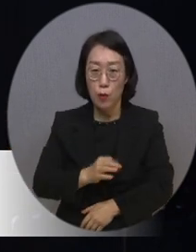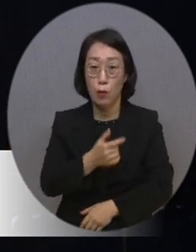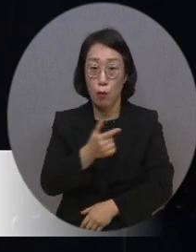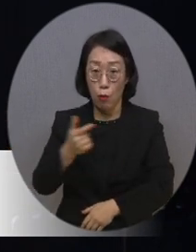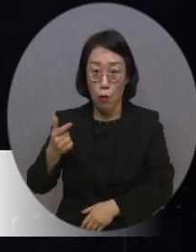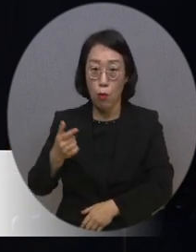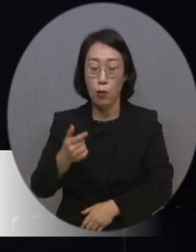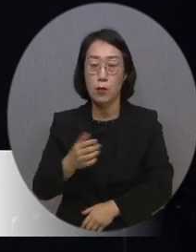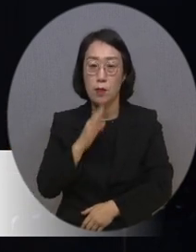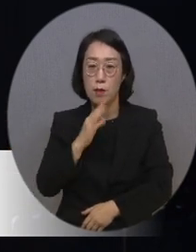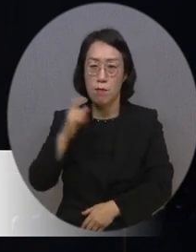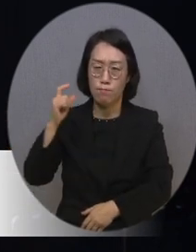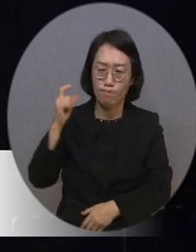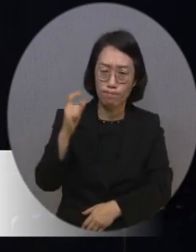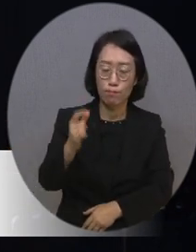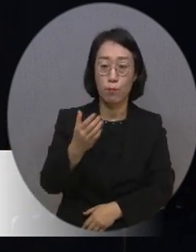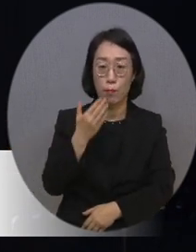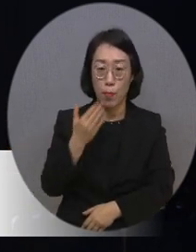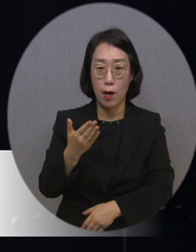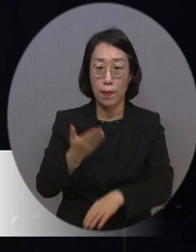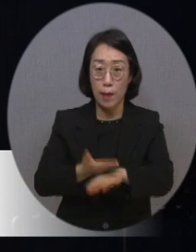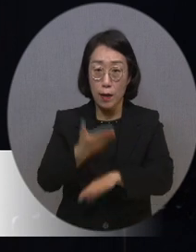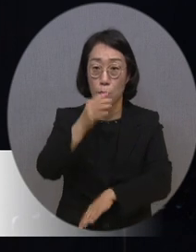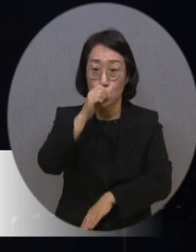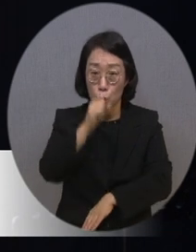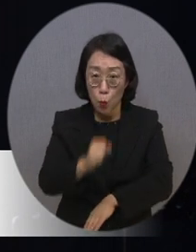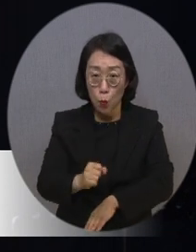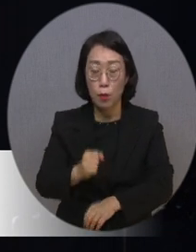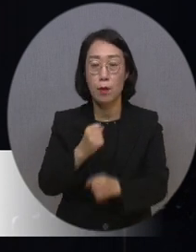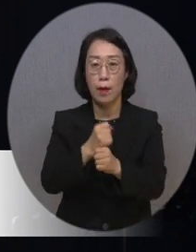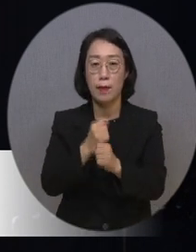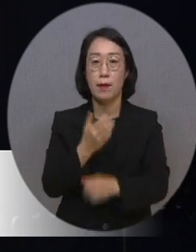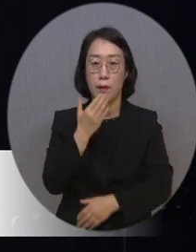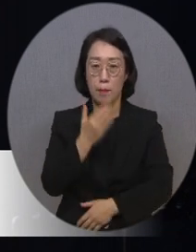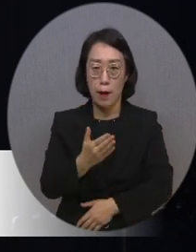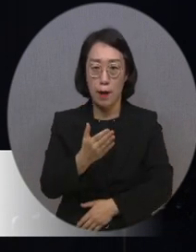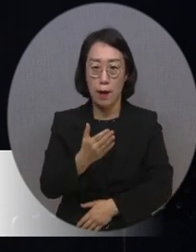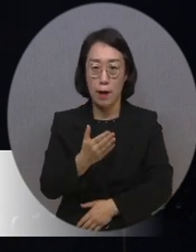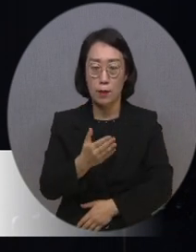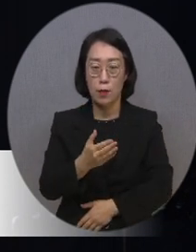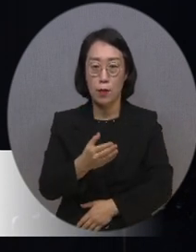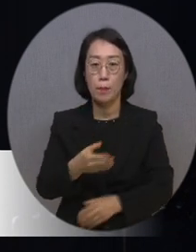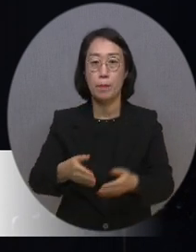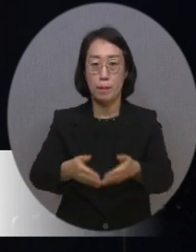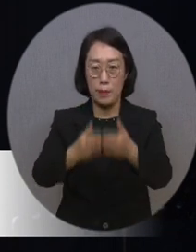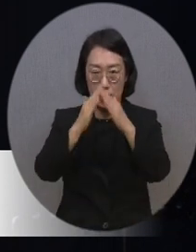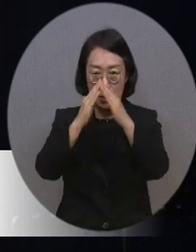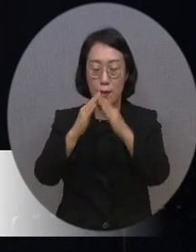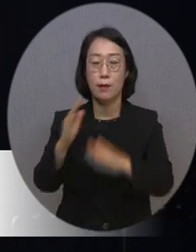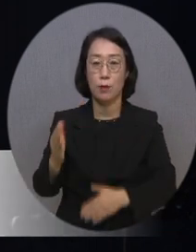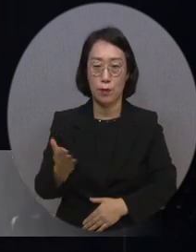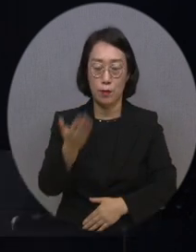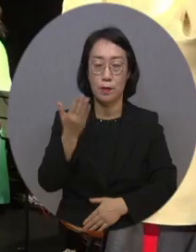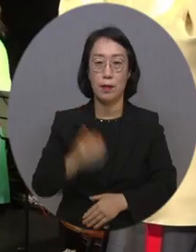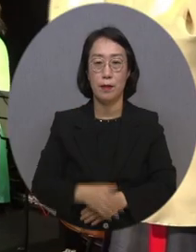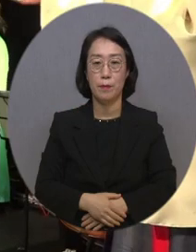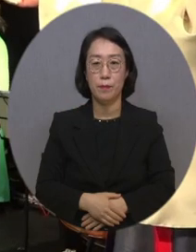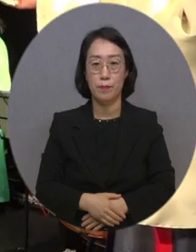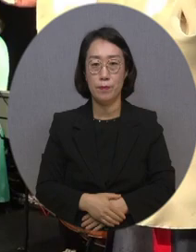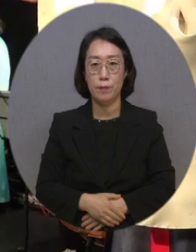그러면서 생존력과 또 다른 가치를 생산해낼 수 있을 거라는 생각이 들어서 예술협동조합을 창립하게